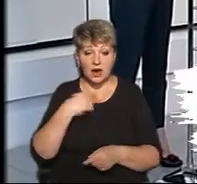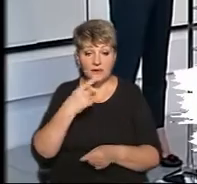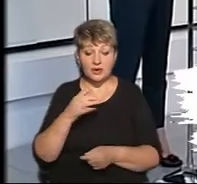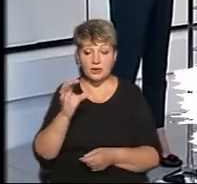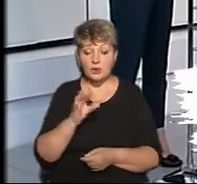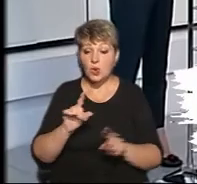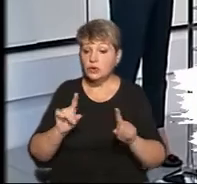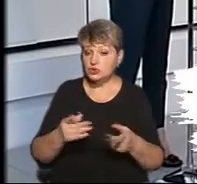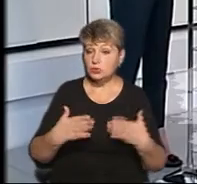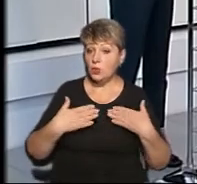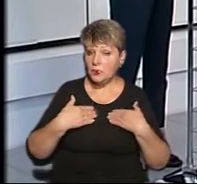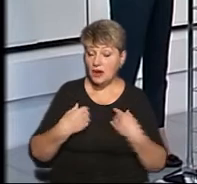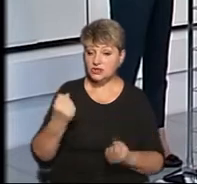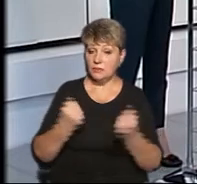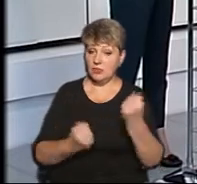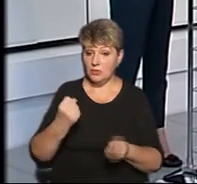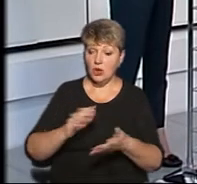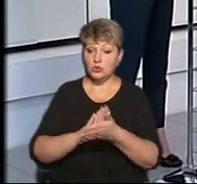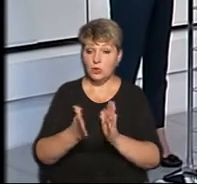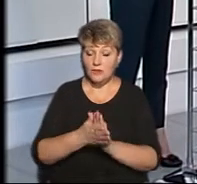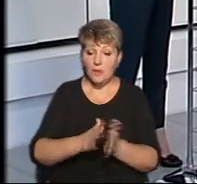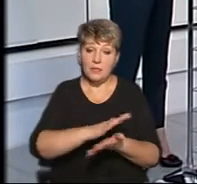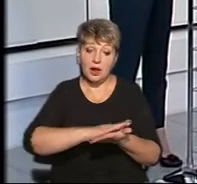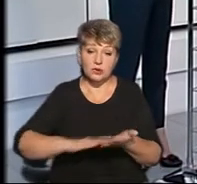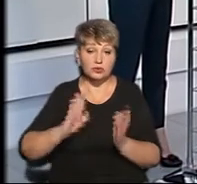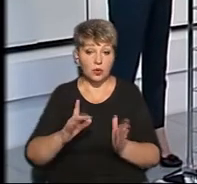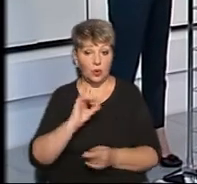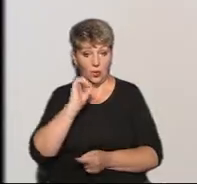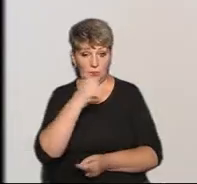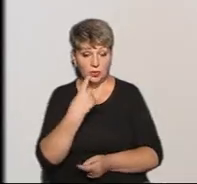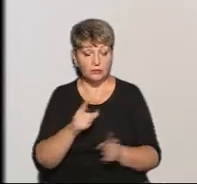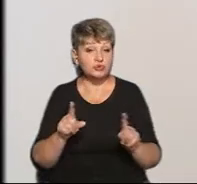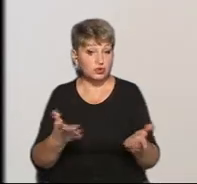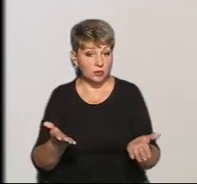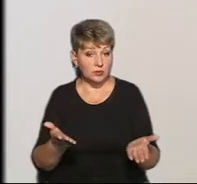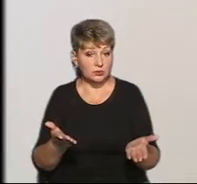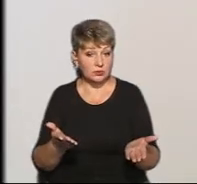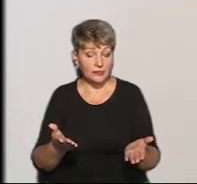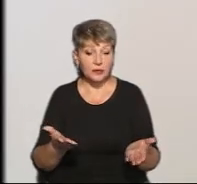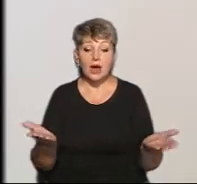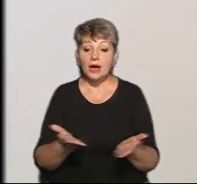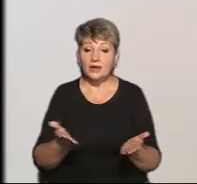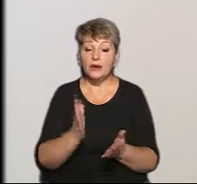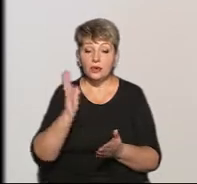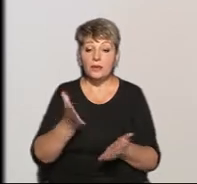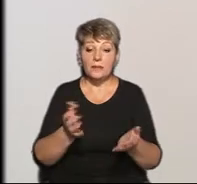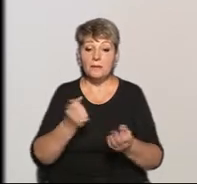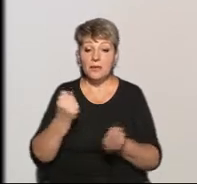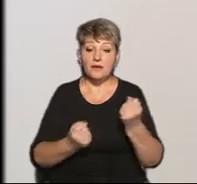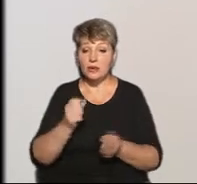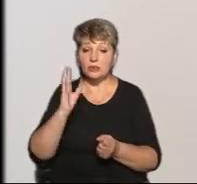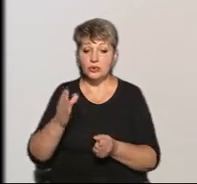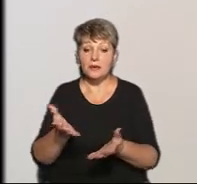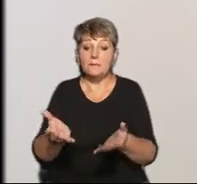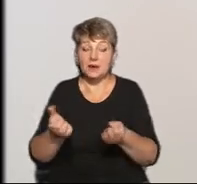мене запитання, чому нашим перевізникам договори продовжують тільки на рік? Чому? Який перевізник буде брати кредит і